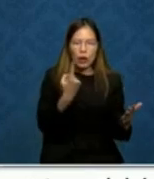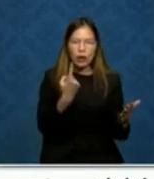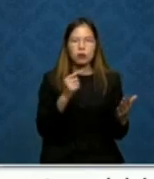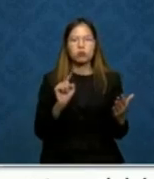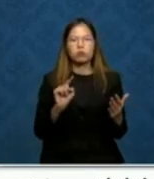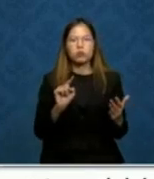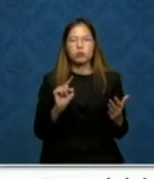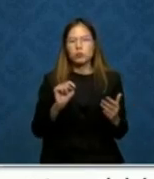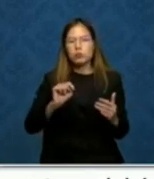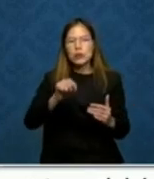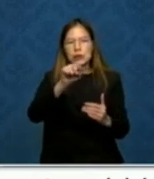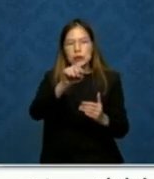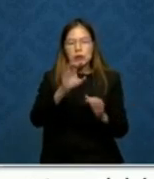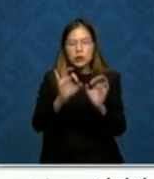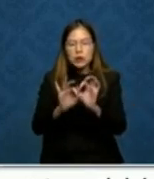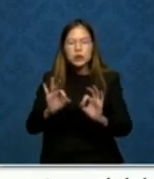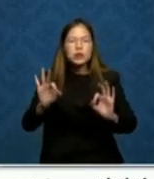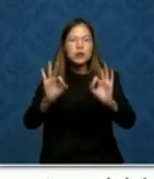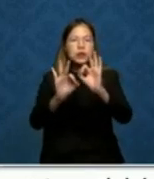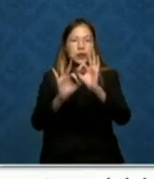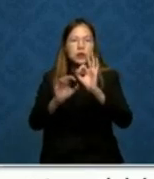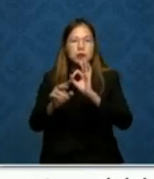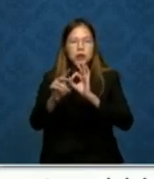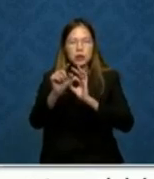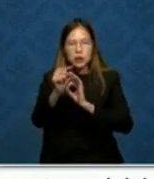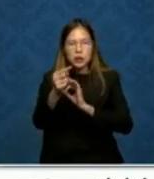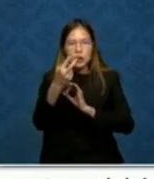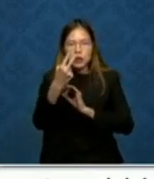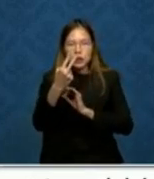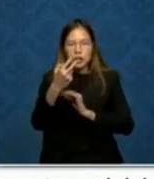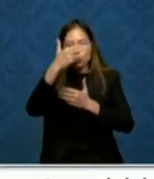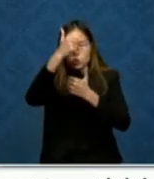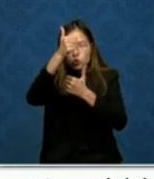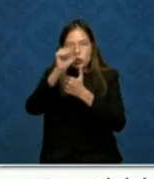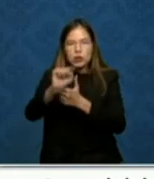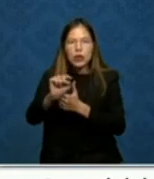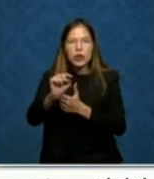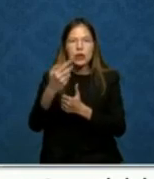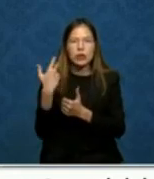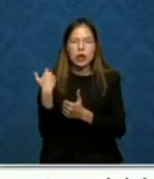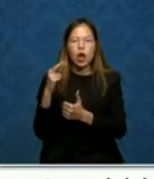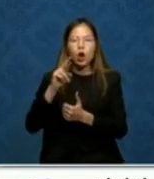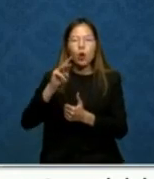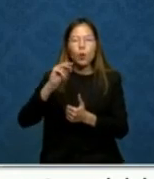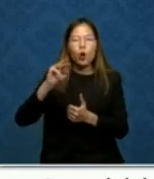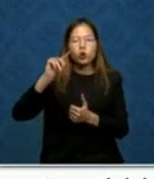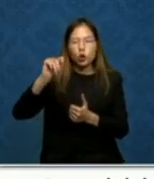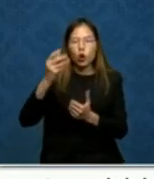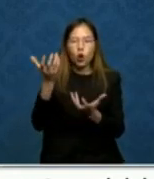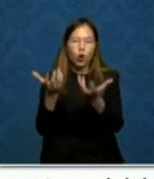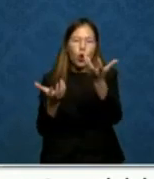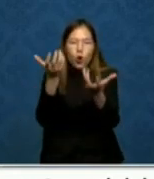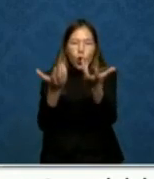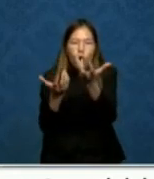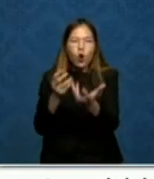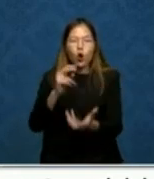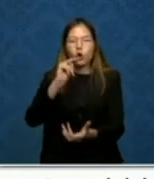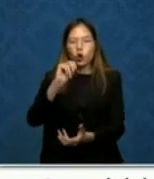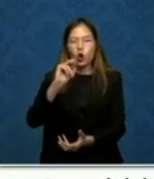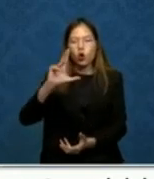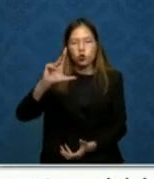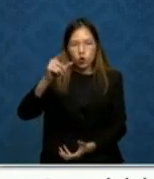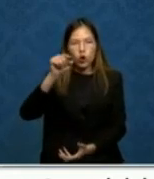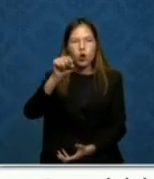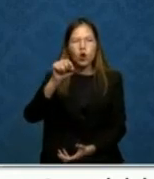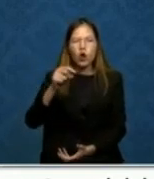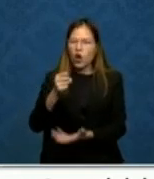าสิ่งที่น่าสนใจในเคสนี้ที่จะตั้งคำถามกับรัฐมนตรียุติธรรมก็คือนช.นะครับคนนี้ครับย